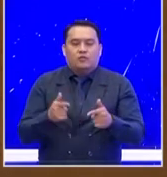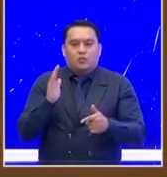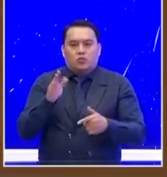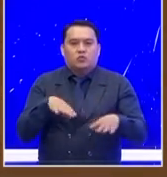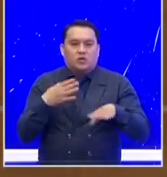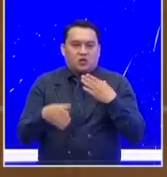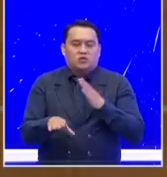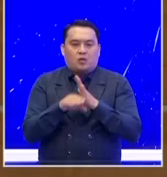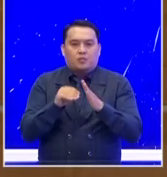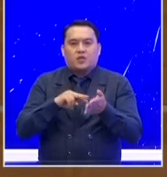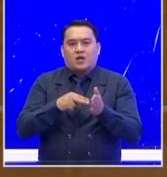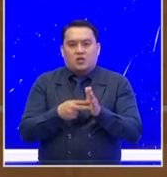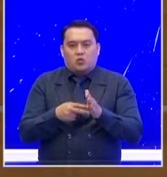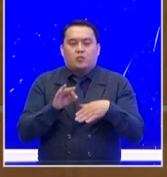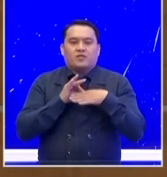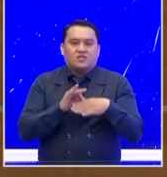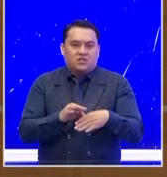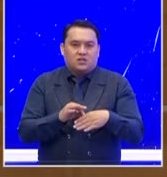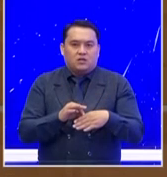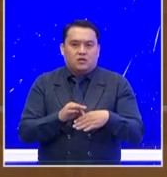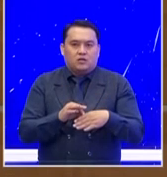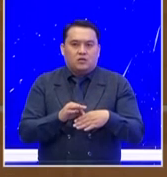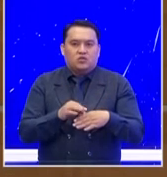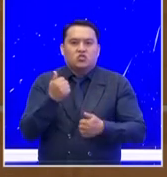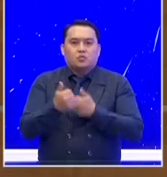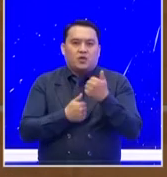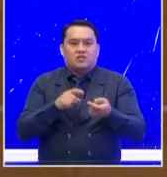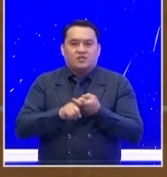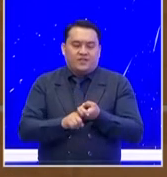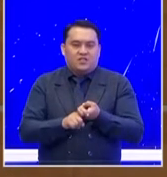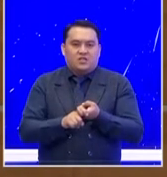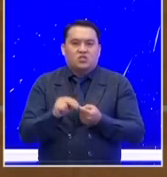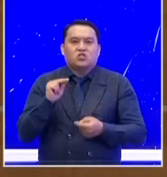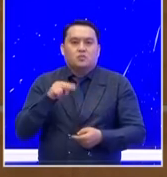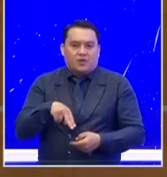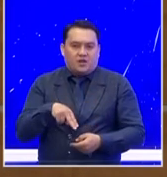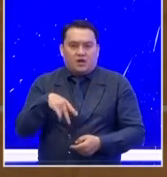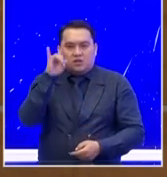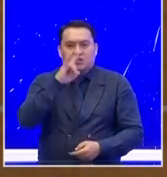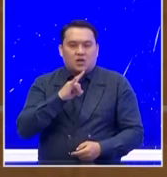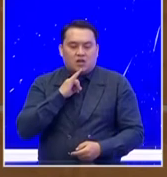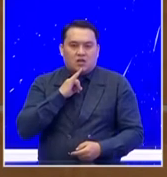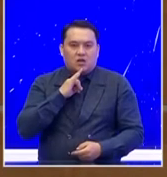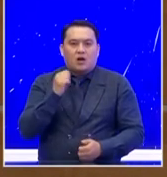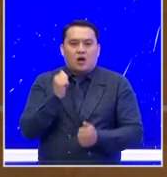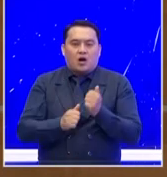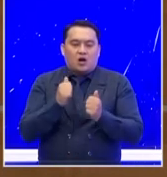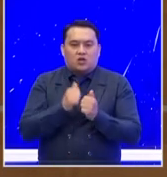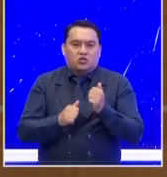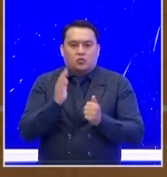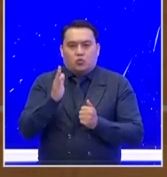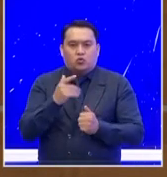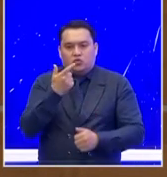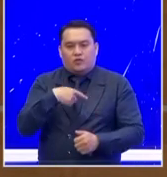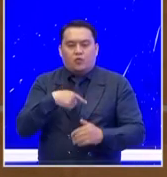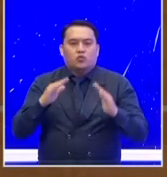Сейчас мы планируем провести онлайн-чемпионат в связи с ЧП в стране. Каждый будет играть со